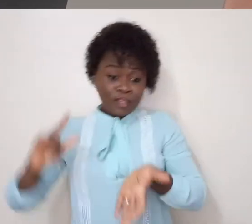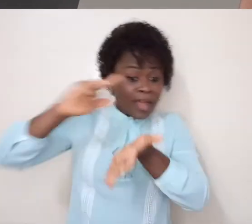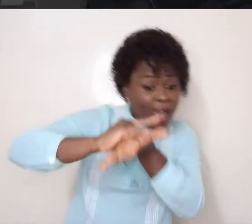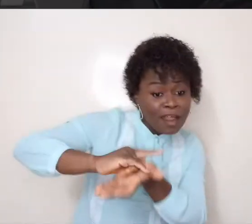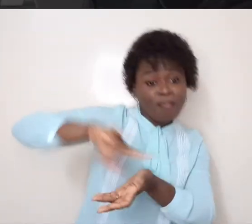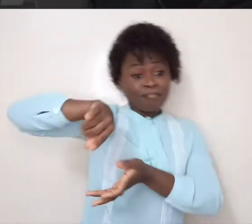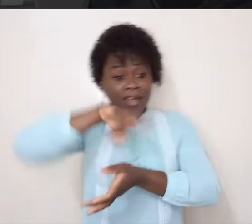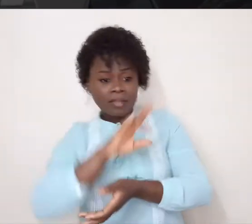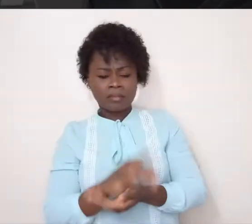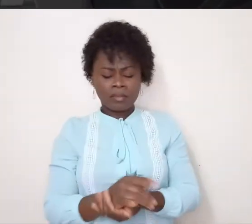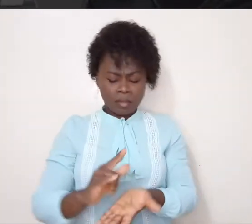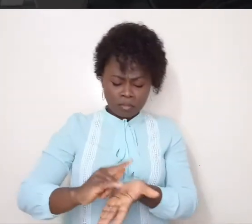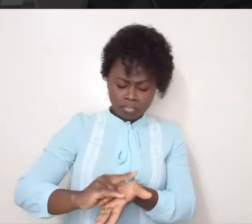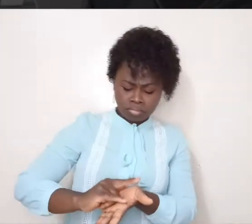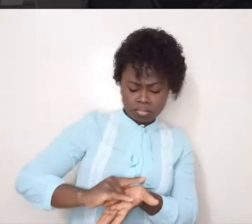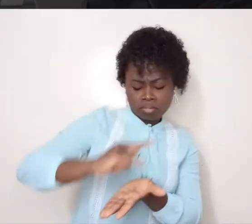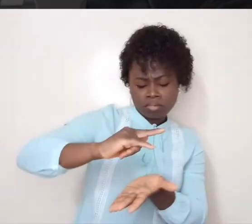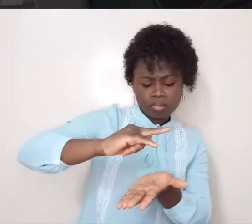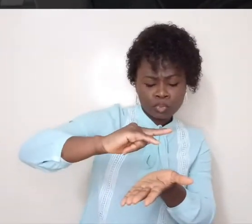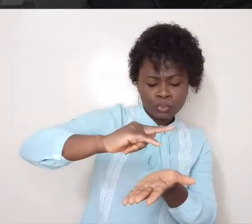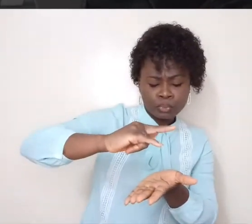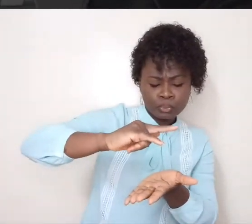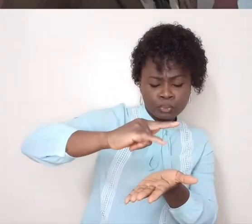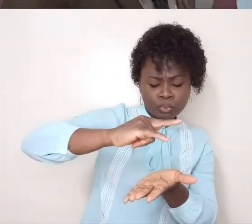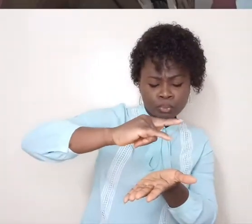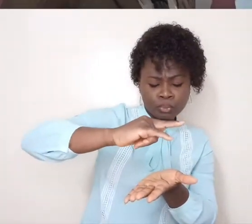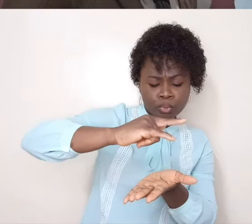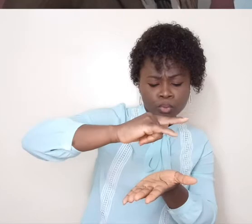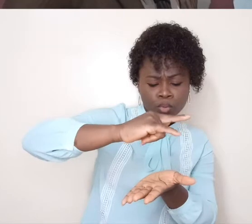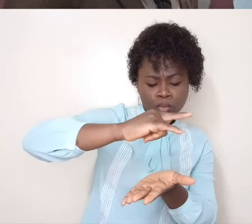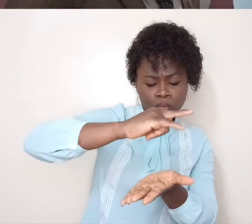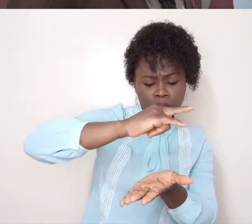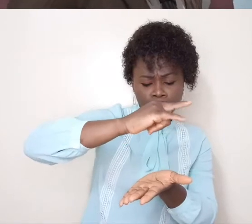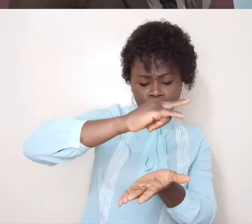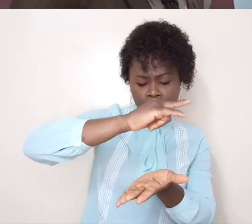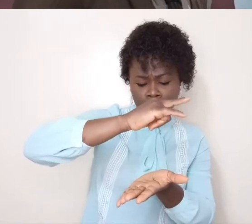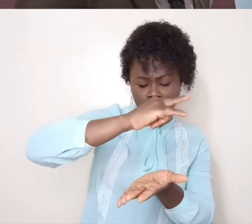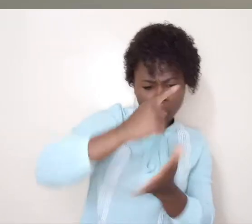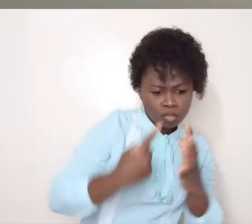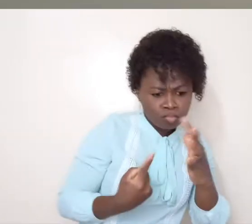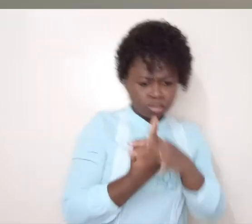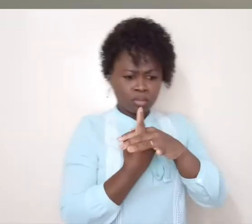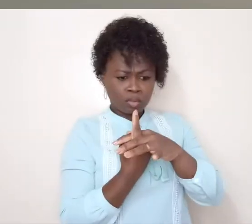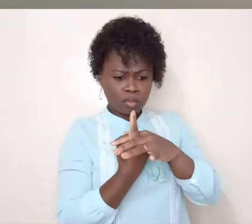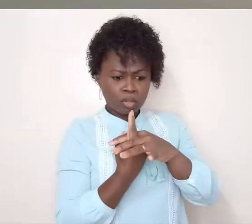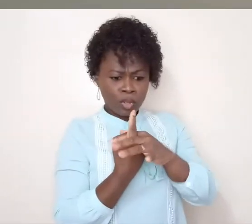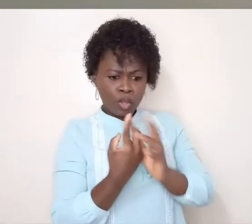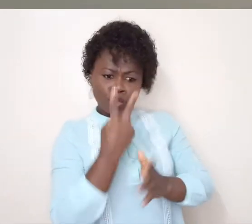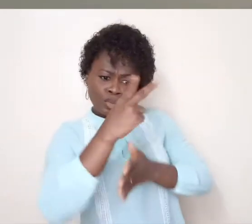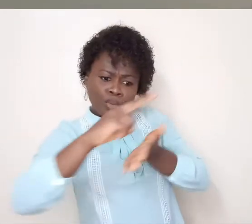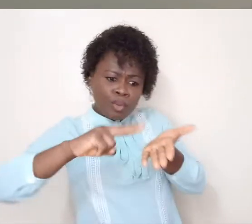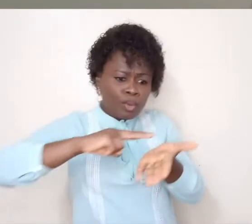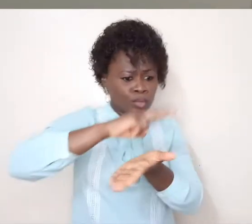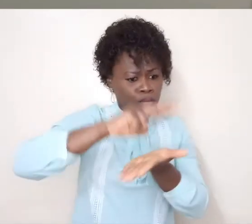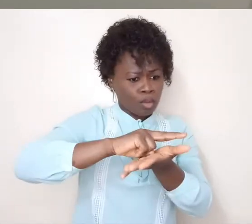préférée. L'avion décolle. Cependant, une suite d'événements va renverser ses plans. À peine 2 heures après le